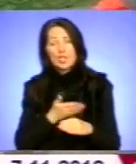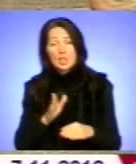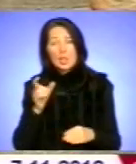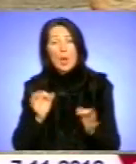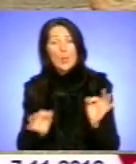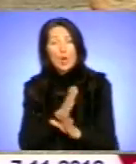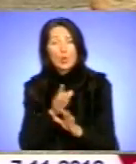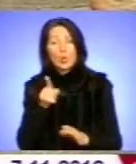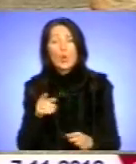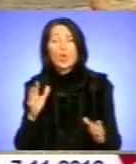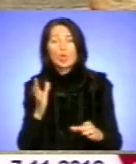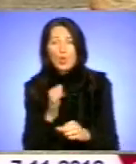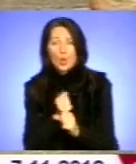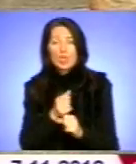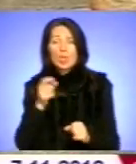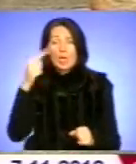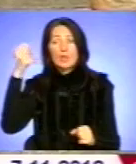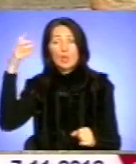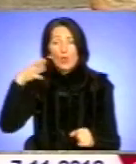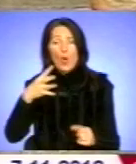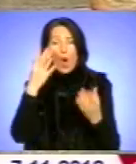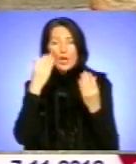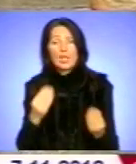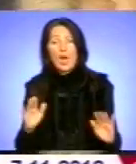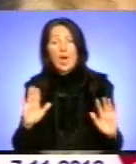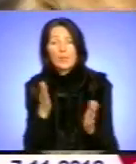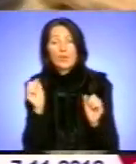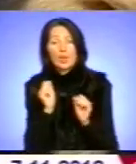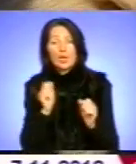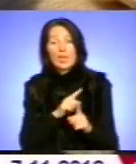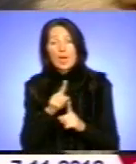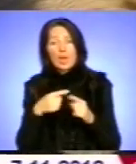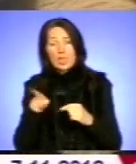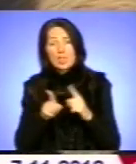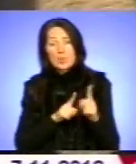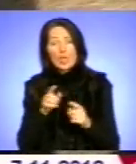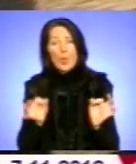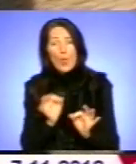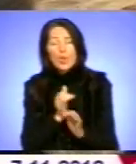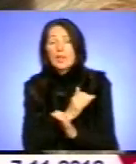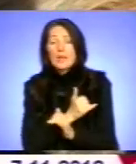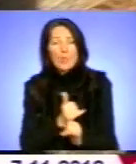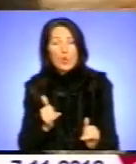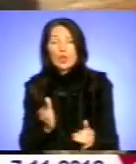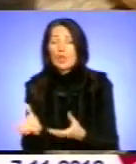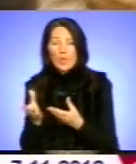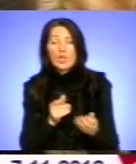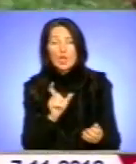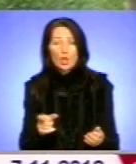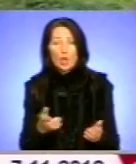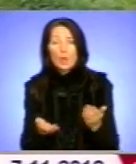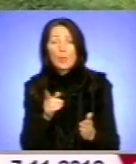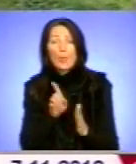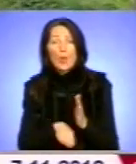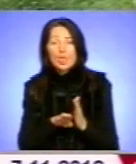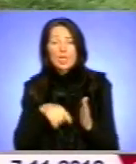скорочення світлового дня, раптові похолодання та інші зміни у погоді не можуть не впливати на неї. Однак погіршення настрою –